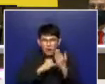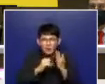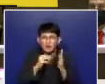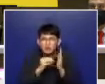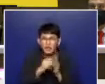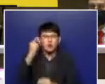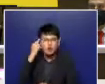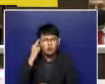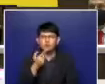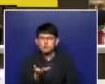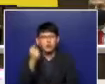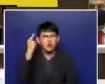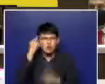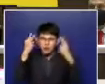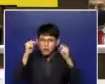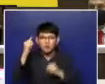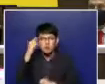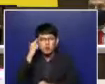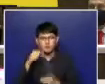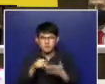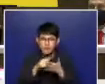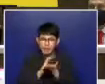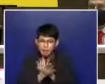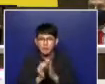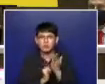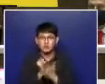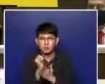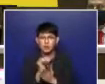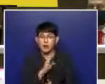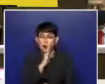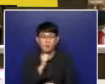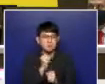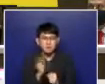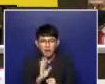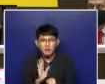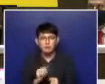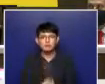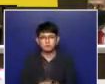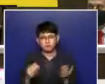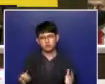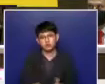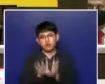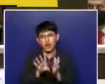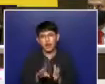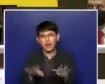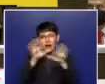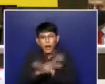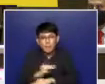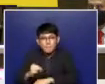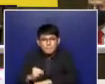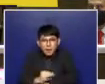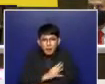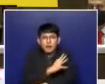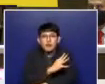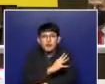ครับตอนนี้มัน 64ยังเหลืออีกเวลา5-6ปีนะครับถึงจะครบทีนี้ไอ้ที่กทมต่อไปแล้วทำไงกทมมี